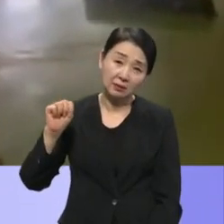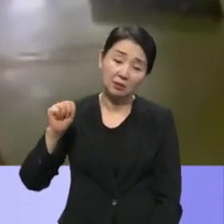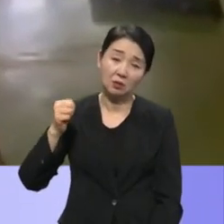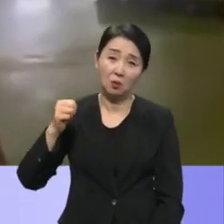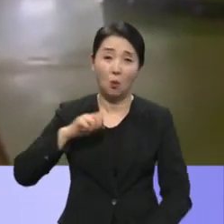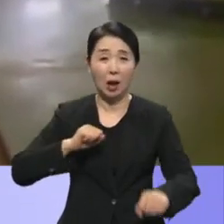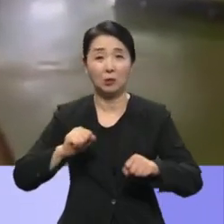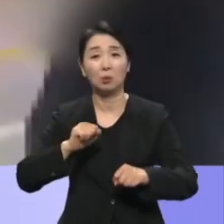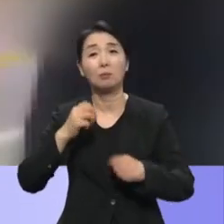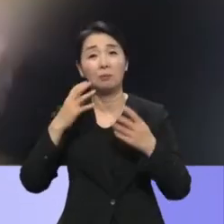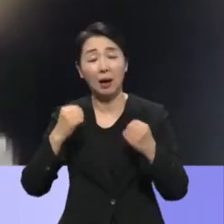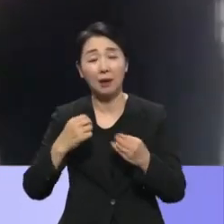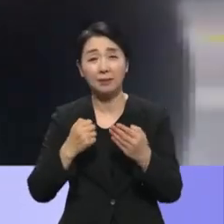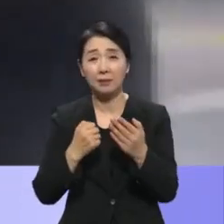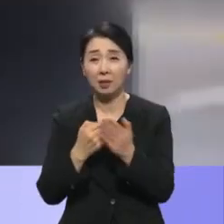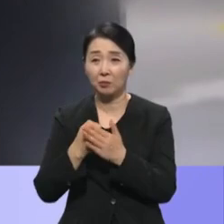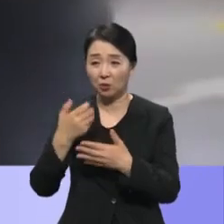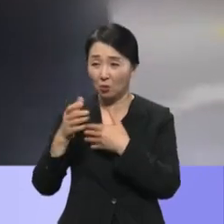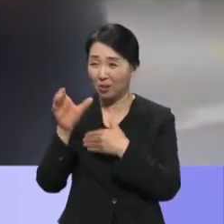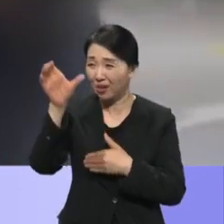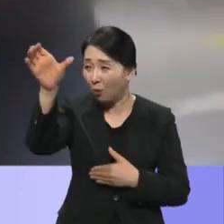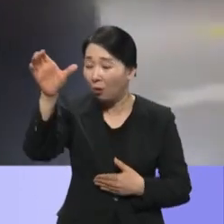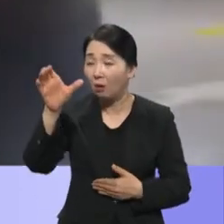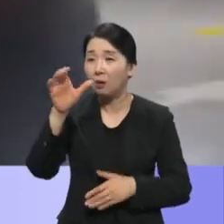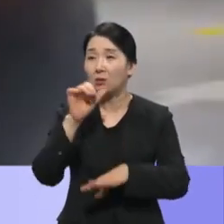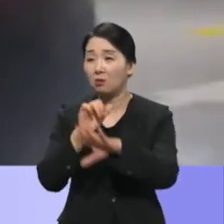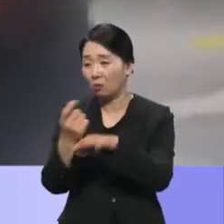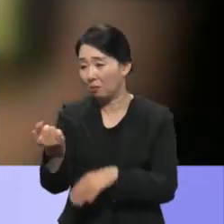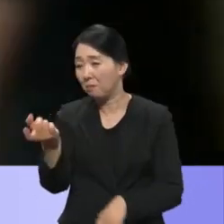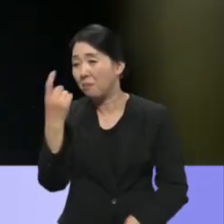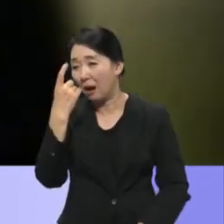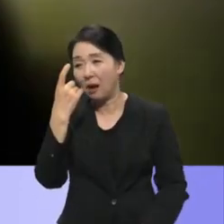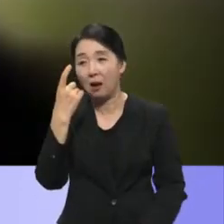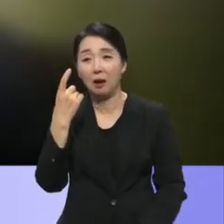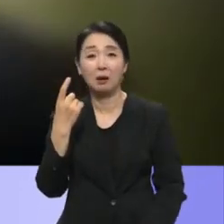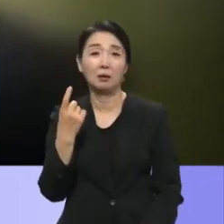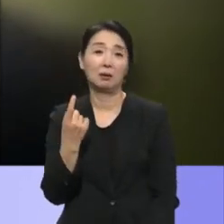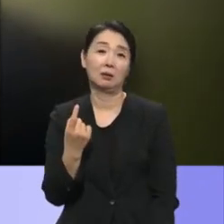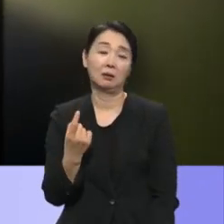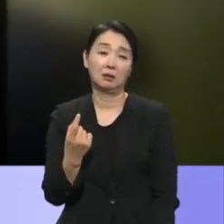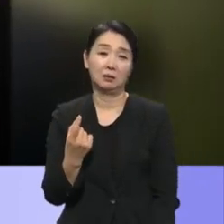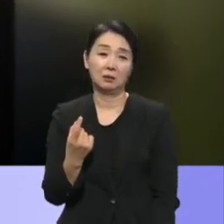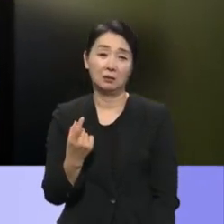콘텐츠를업로드하다적발된사례들이있습니다 .그가능성도어느정도영향을미쳤을거라고생각합니다 .